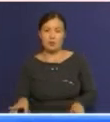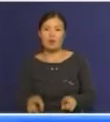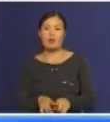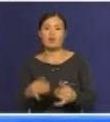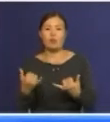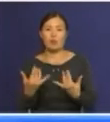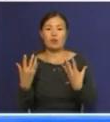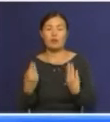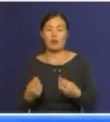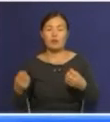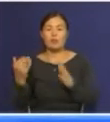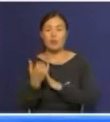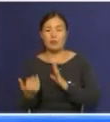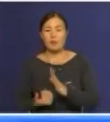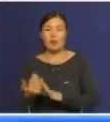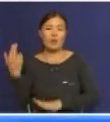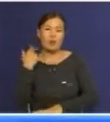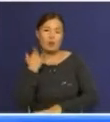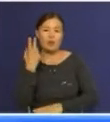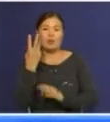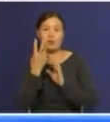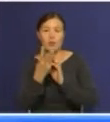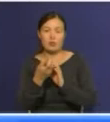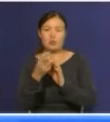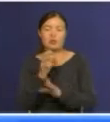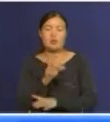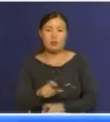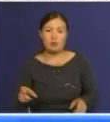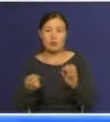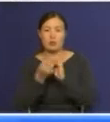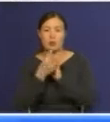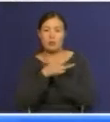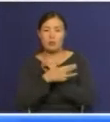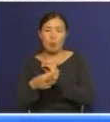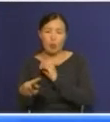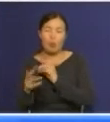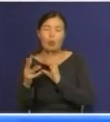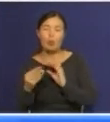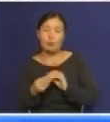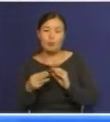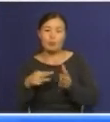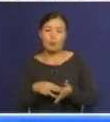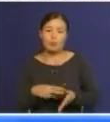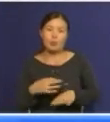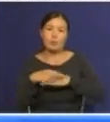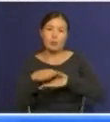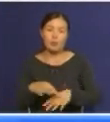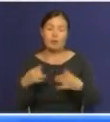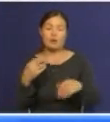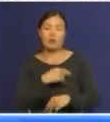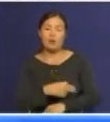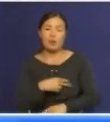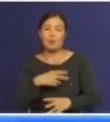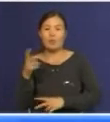на сегодняшний день в списках должников 30 учреждений, сумма долга 13 миллионов тенге. С ними сейчас ведется работа по